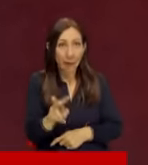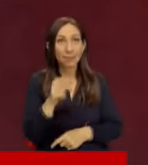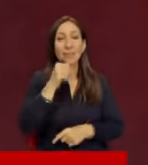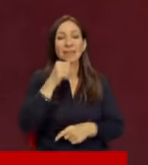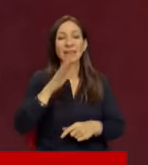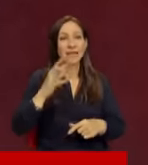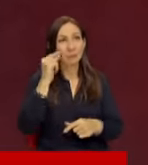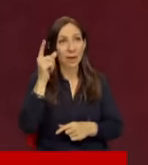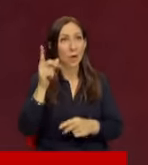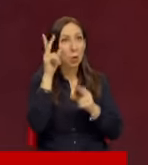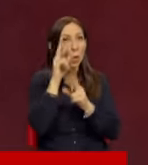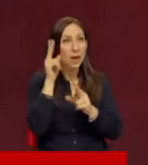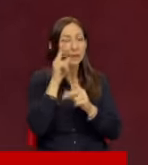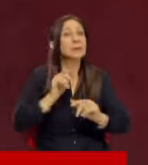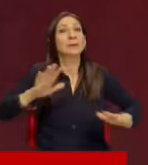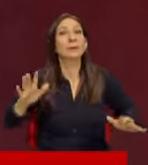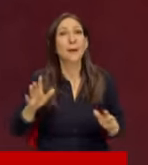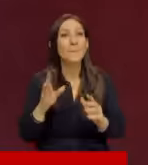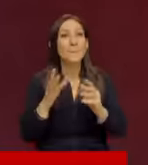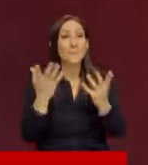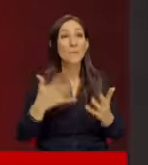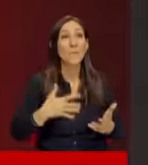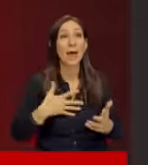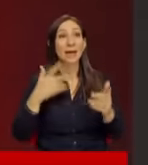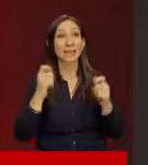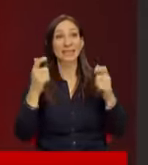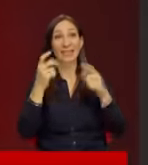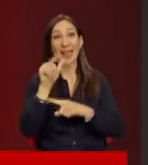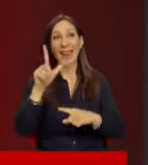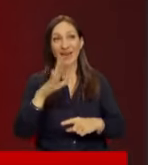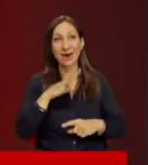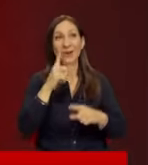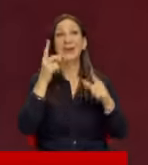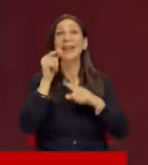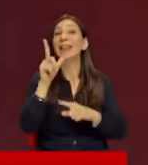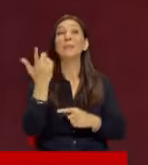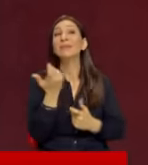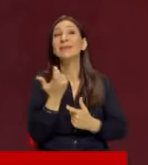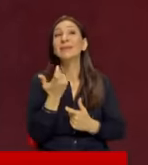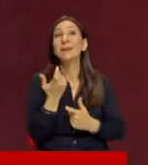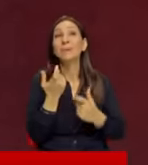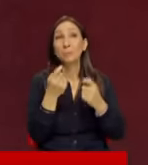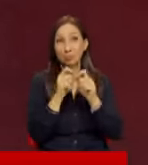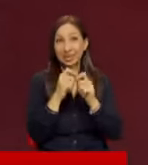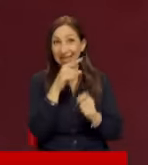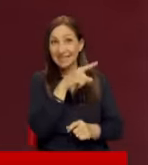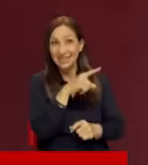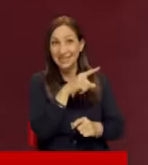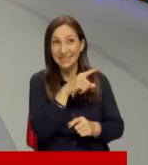Deniz Zeyrek böyle rüyasından irkilerek uyandığı ve merak ettiği şehirler var. O şehirlerden birisi